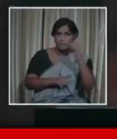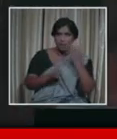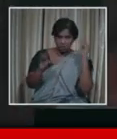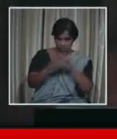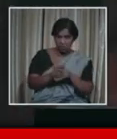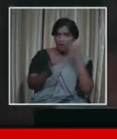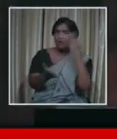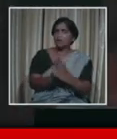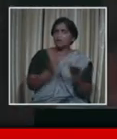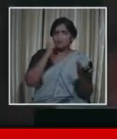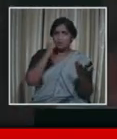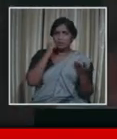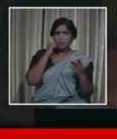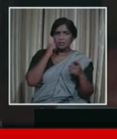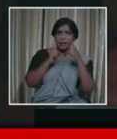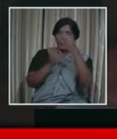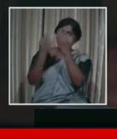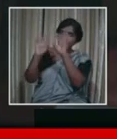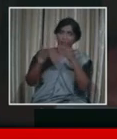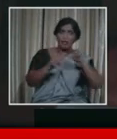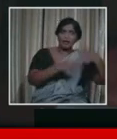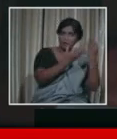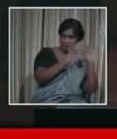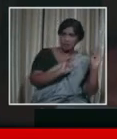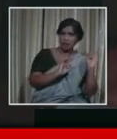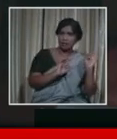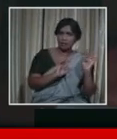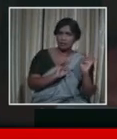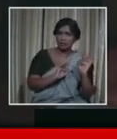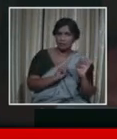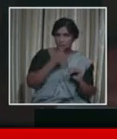බලක් වන්න. ඕන්ට එක නිදහසයි අනිත් එකට තව නිදහසක්ද?